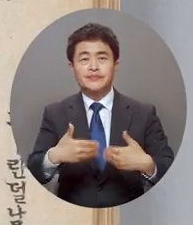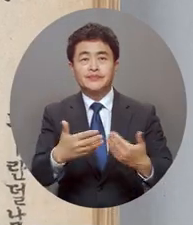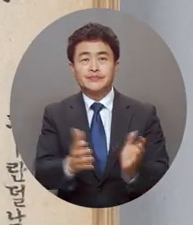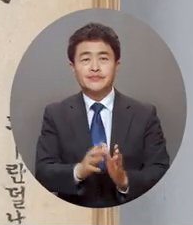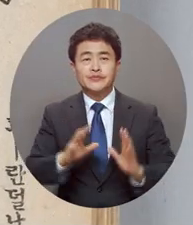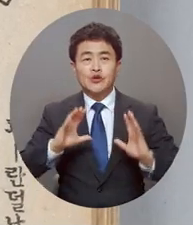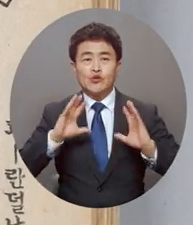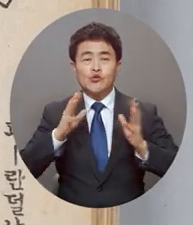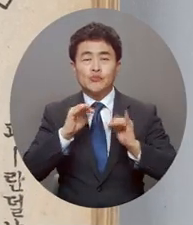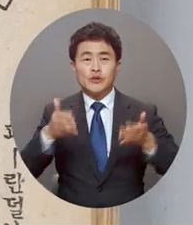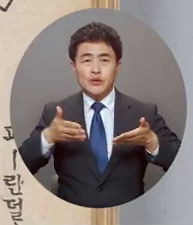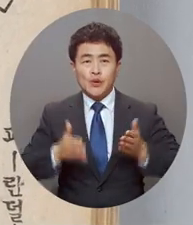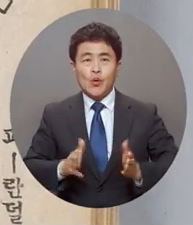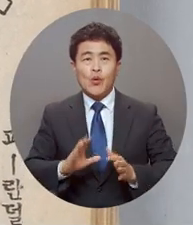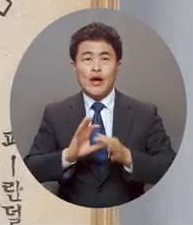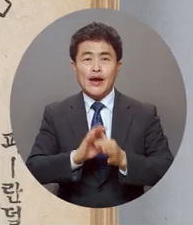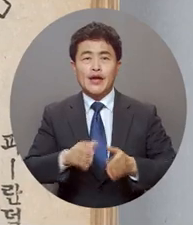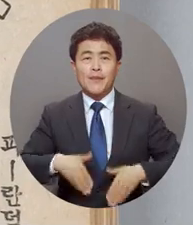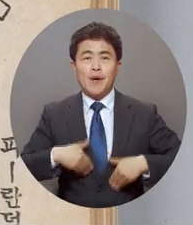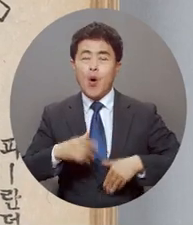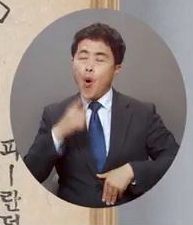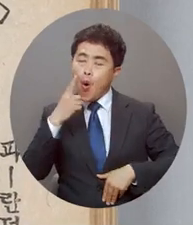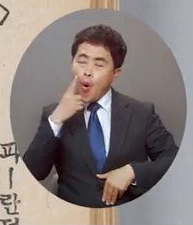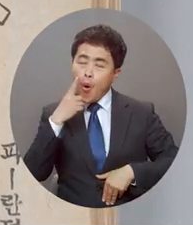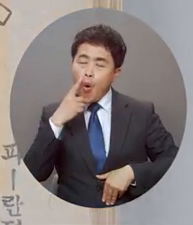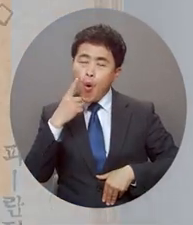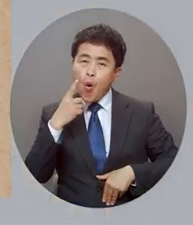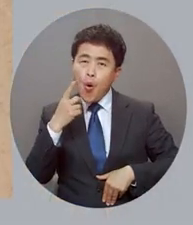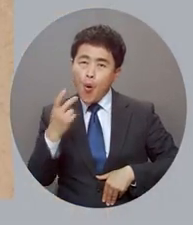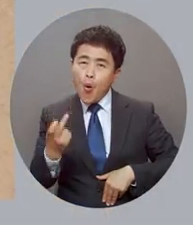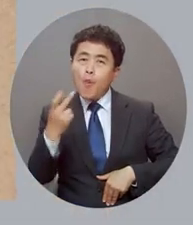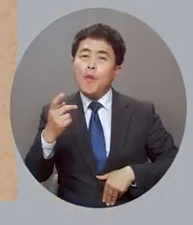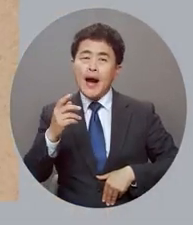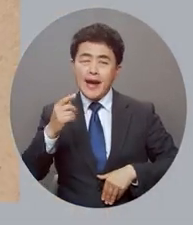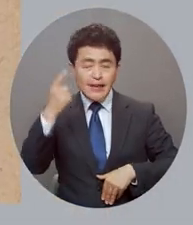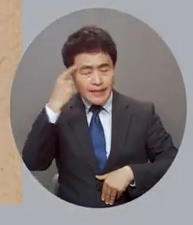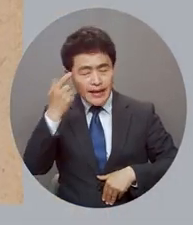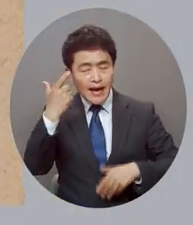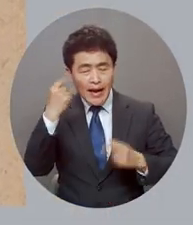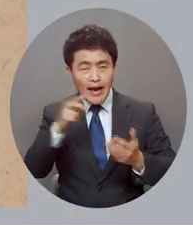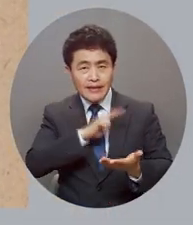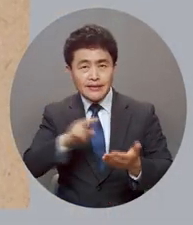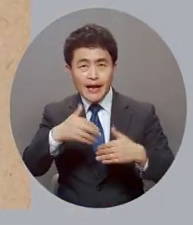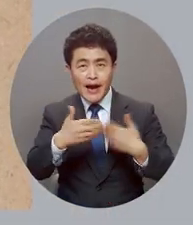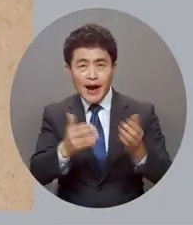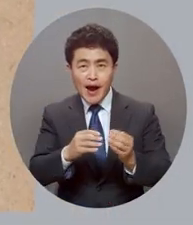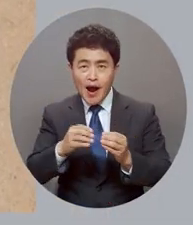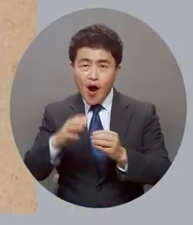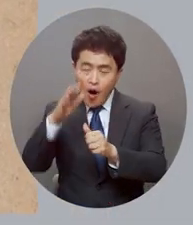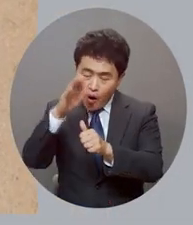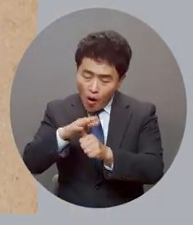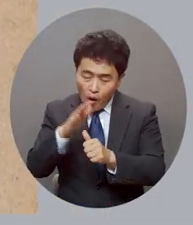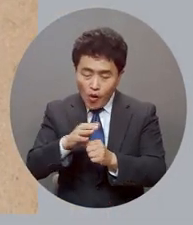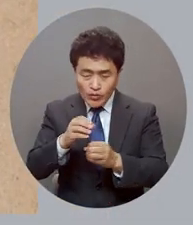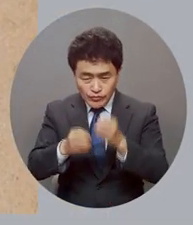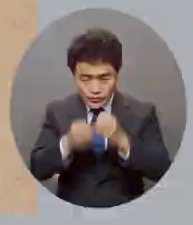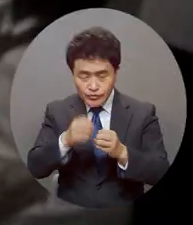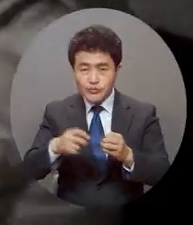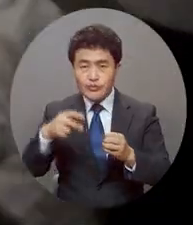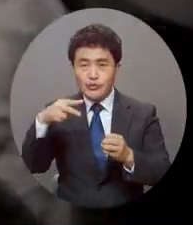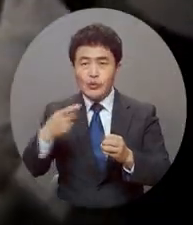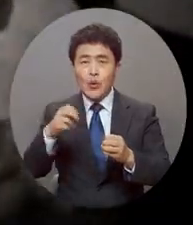국민동요 고향의 봄과 오빠 생각 역시 어린이 독자들이 이 잡지에 기고했던 동시에서